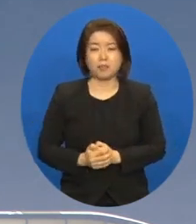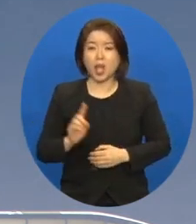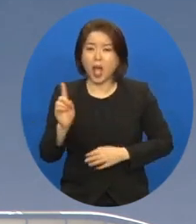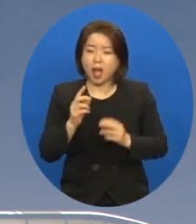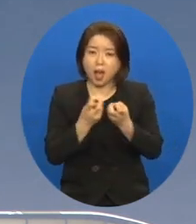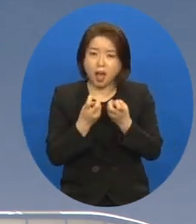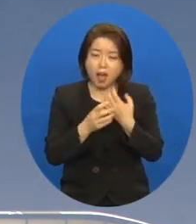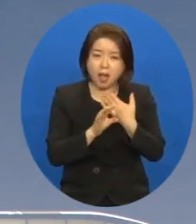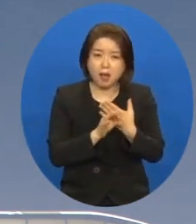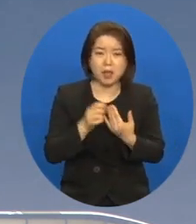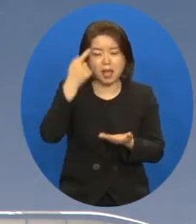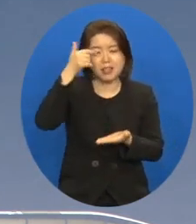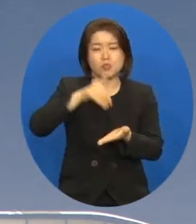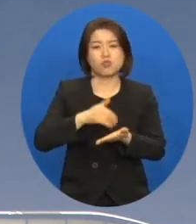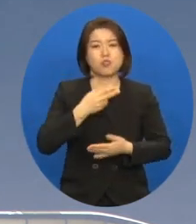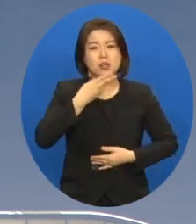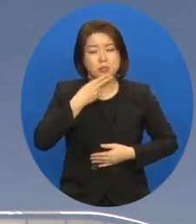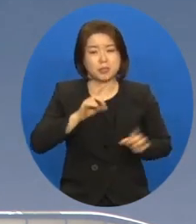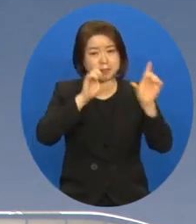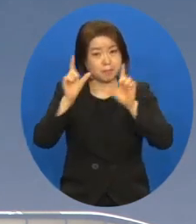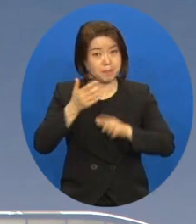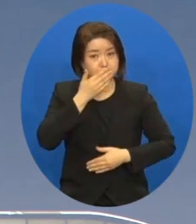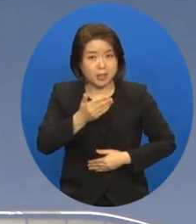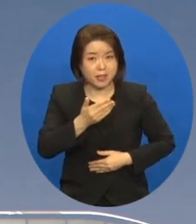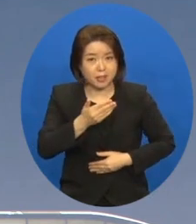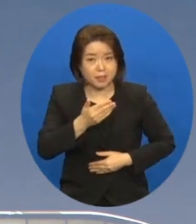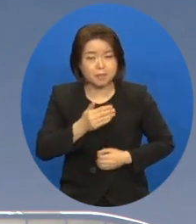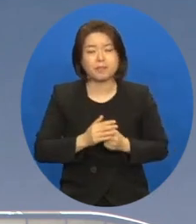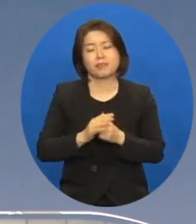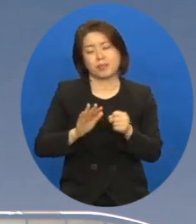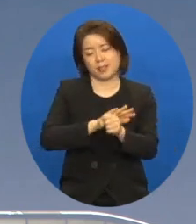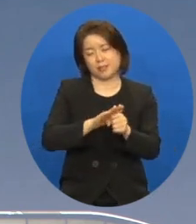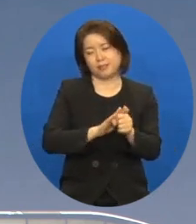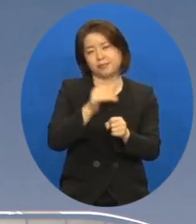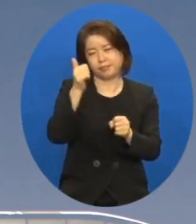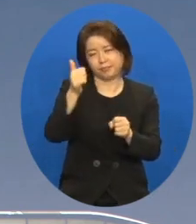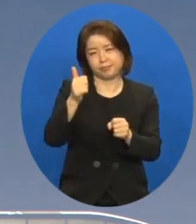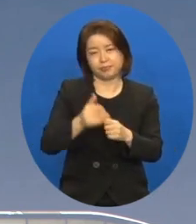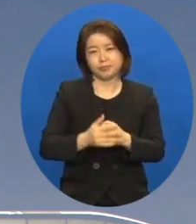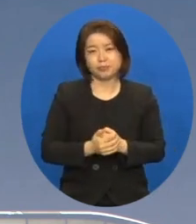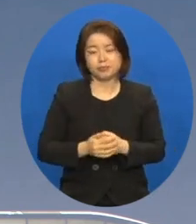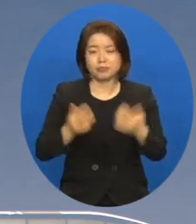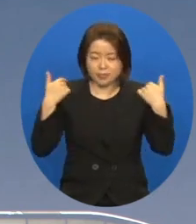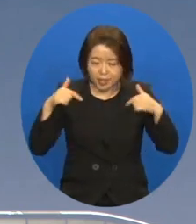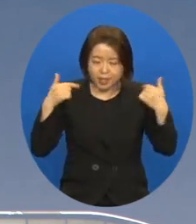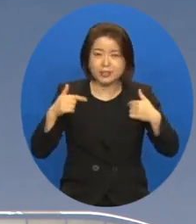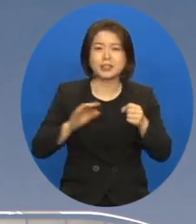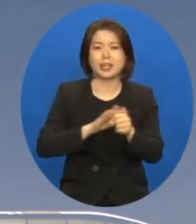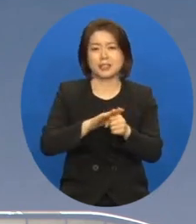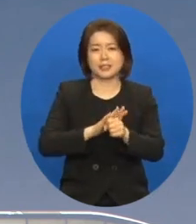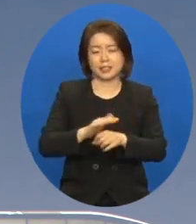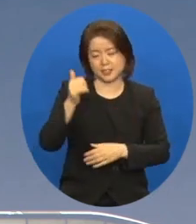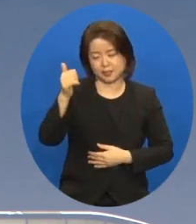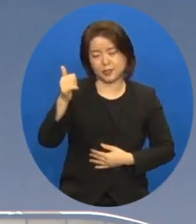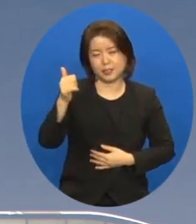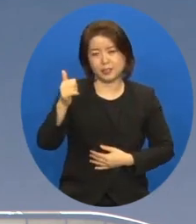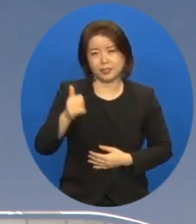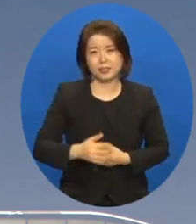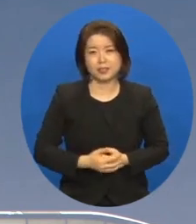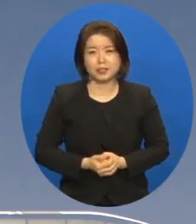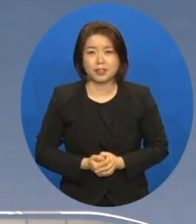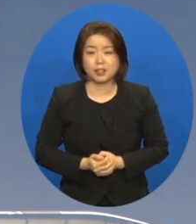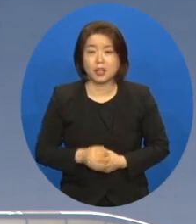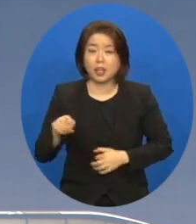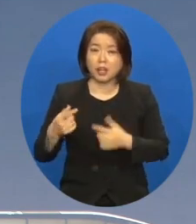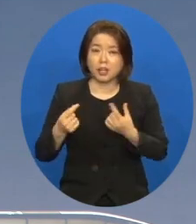어떻게 하면 후회 안 남고 살 수 있는 거죠? 사랑이 제일이다. 언제나 사랑이 제일이지.